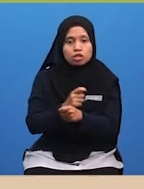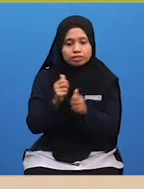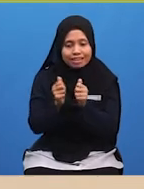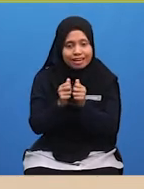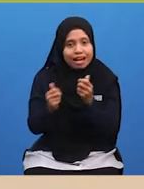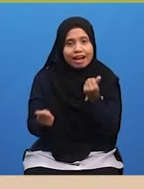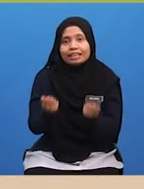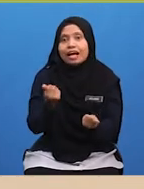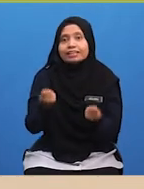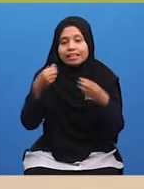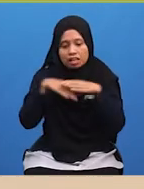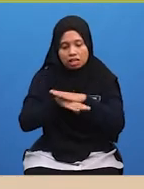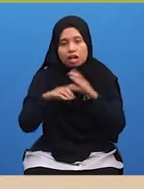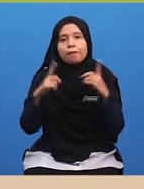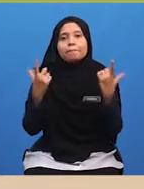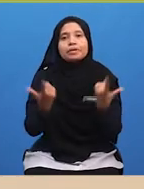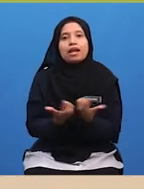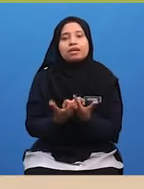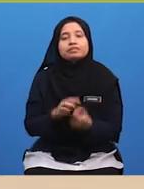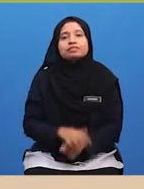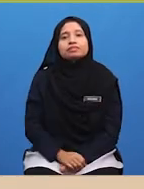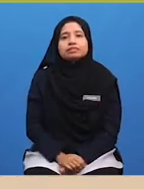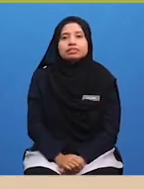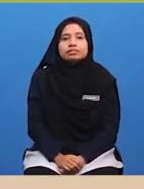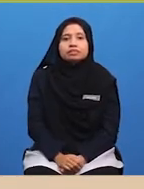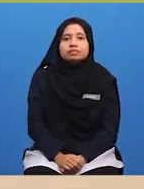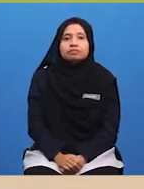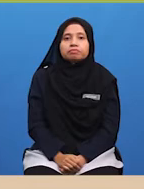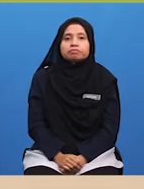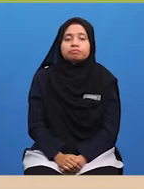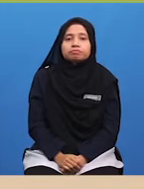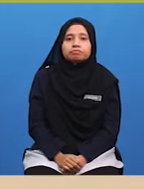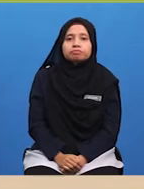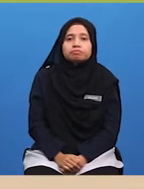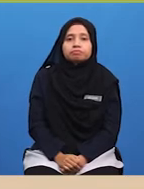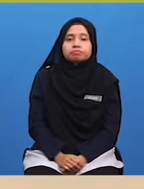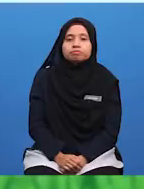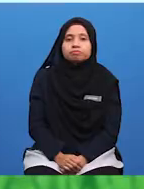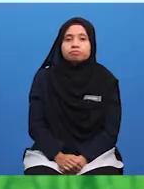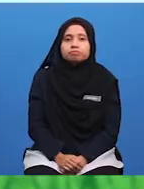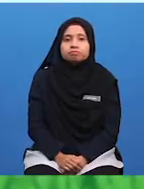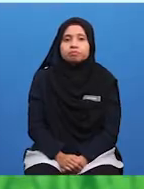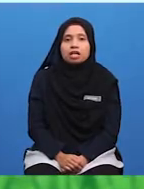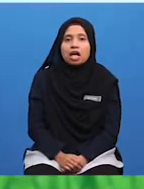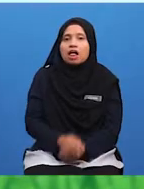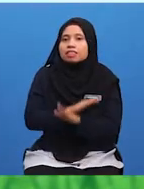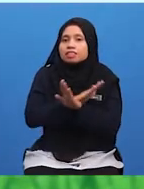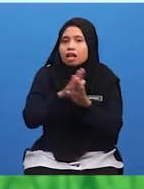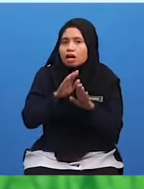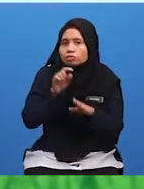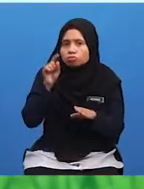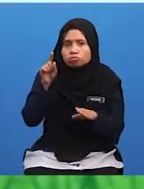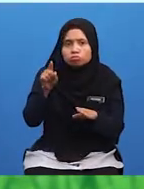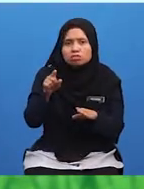kepada rakan-rakan dalam kelas kamu. Yang seterusnya, tidak